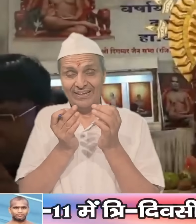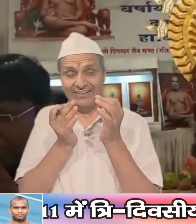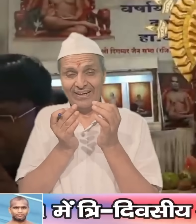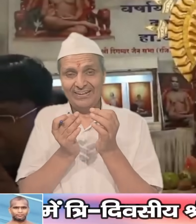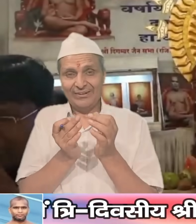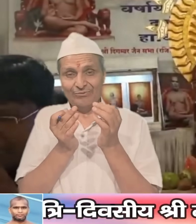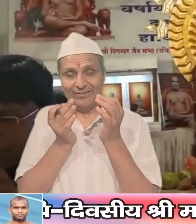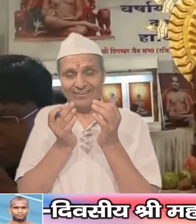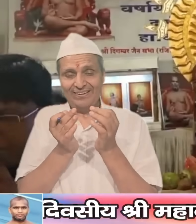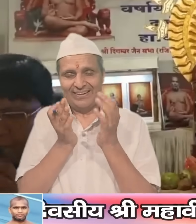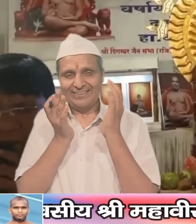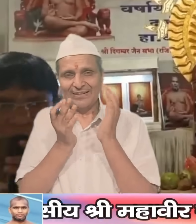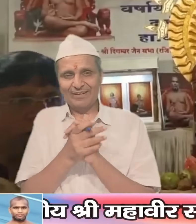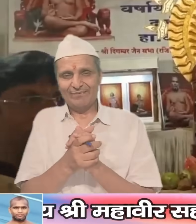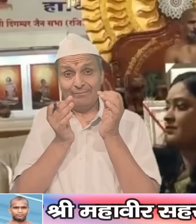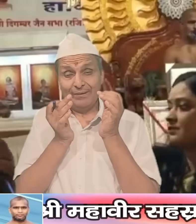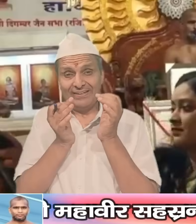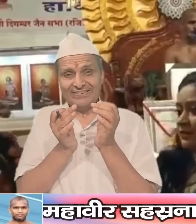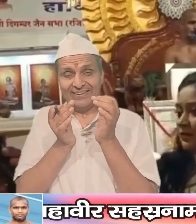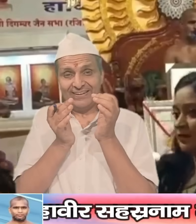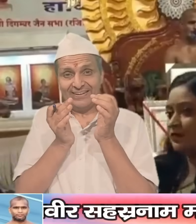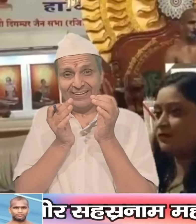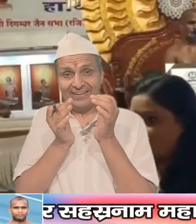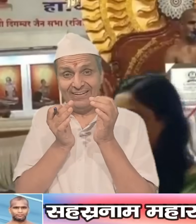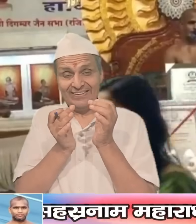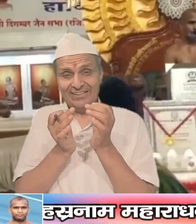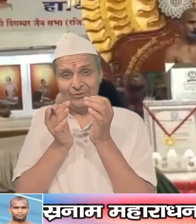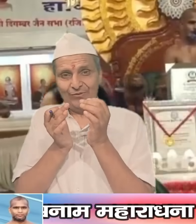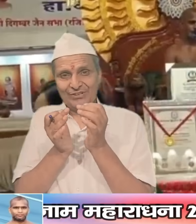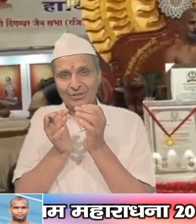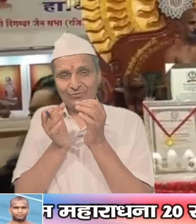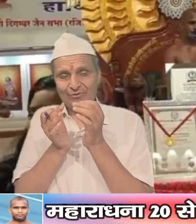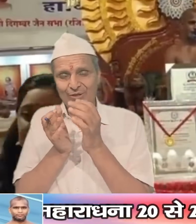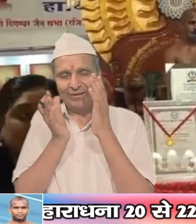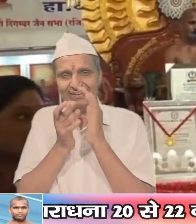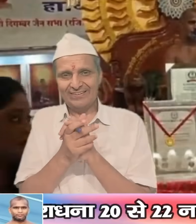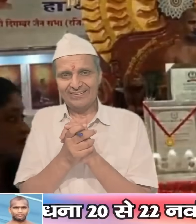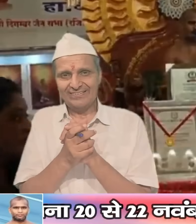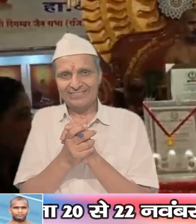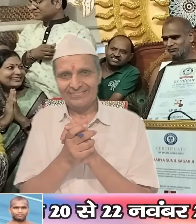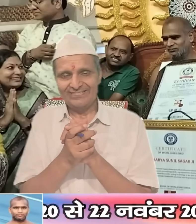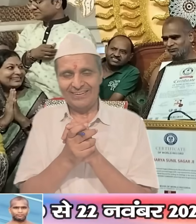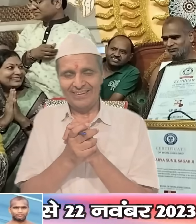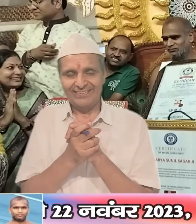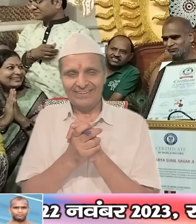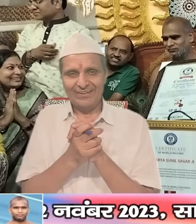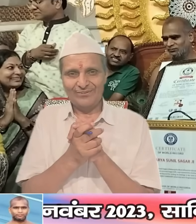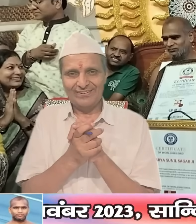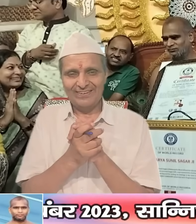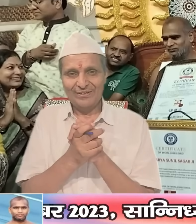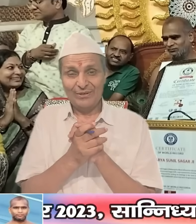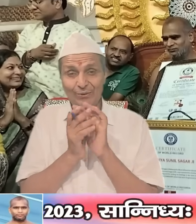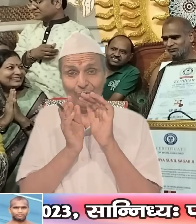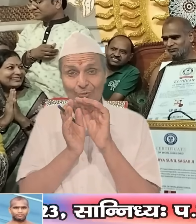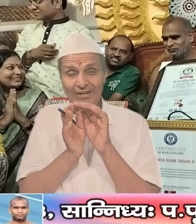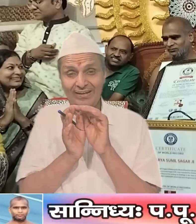करते हैं डायरेक्टरेट ऑफ लिटरेचर के बारे में। ब्रिटिश नेशनल यूनिवर्सिटी ऑफ क्वीन मैरी, जी हाँ, लंदन की यूनिवर्सिटी